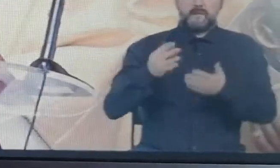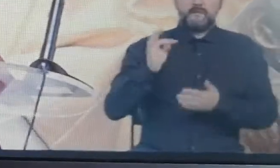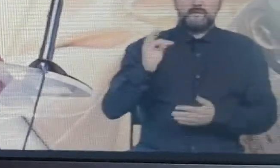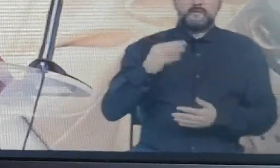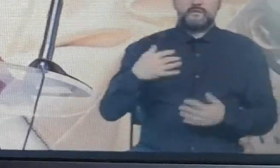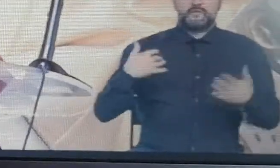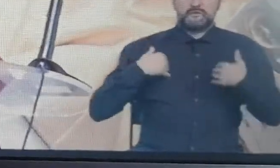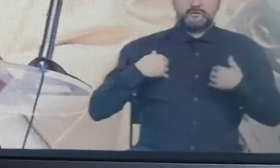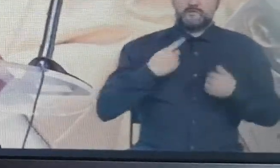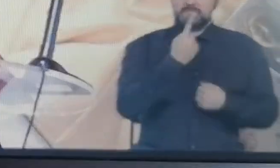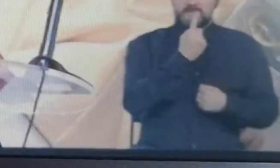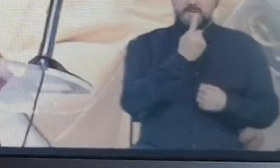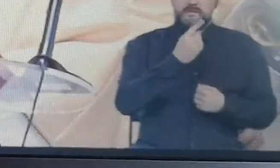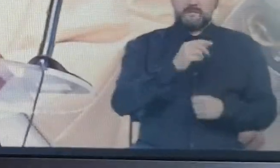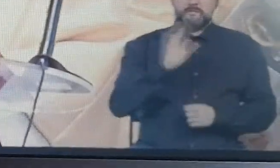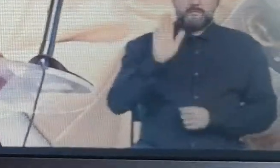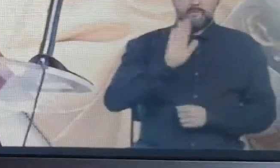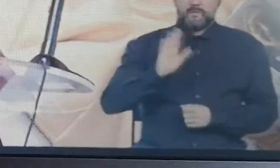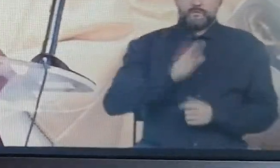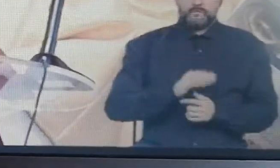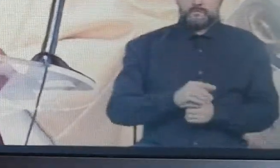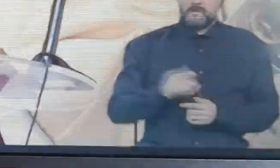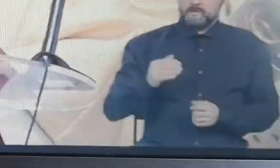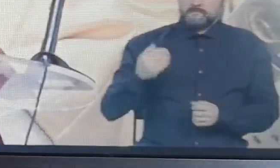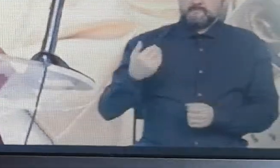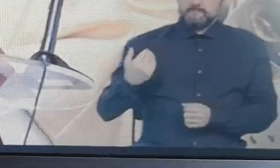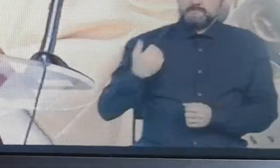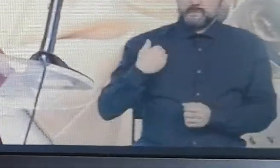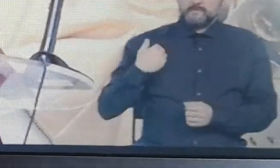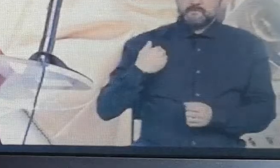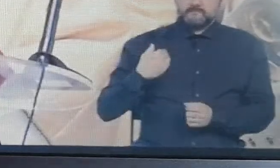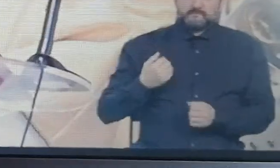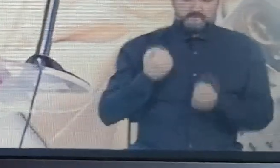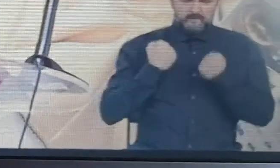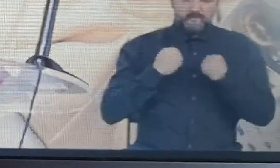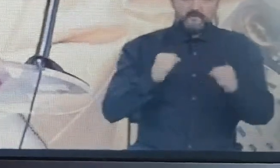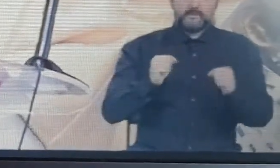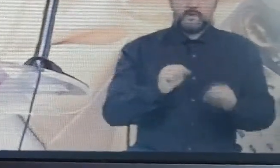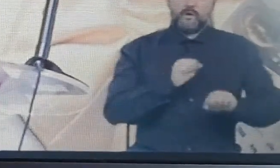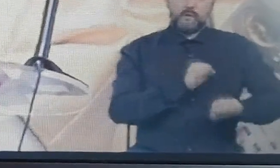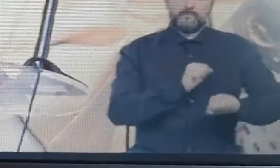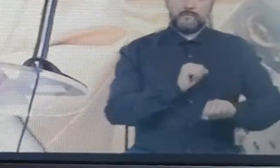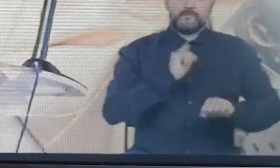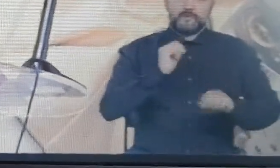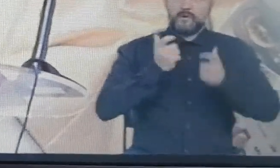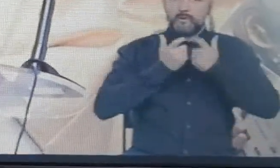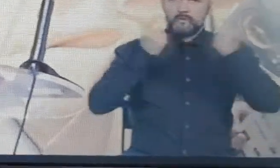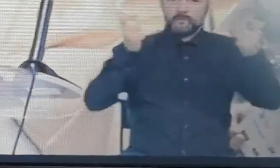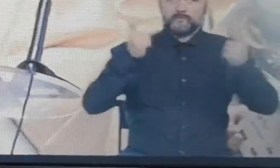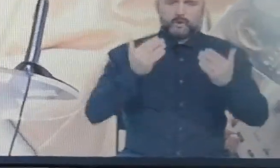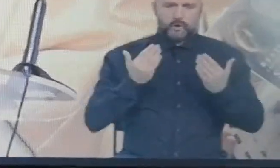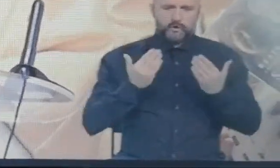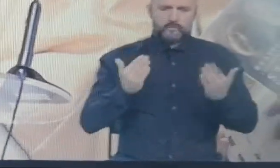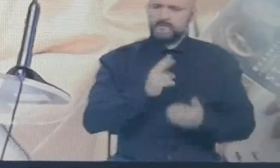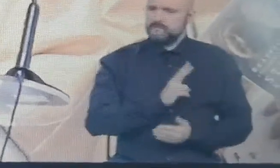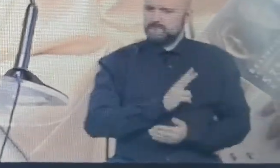jedynemu Bogu i był niestrudzonym obrońcą oraz heroldem godności każdego człowieka,